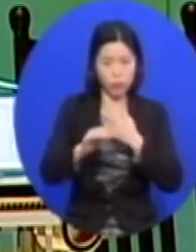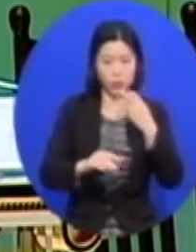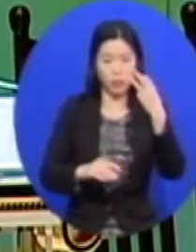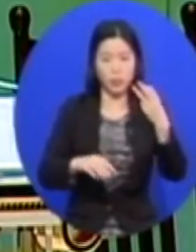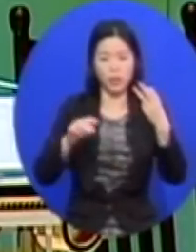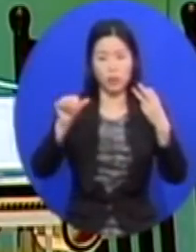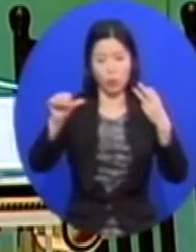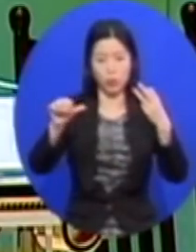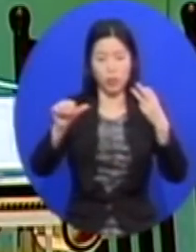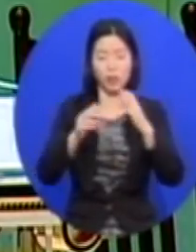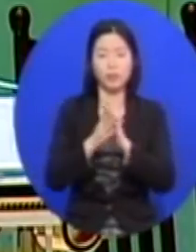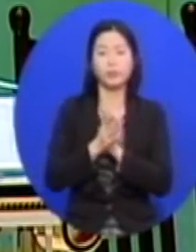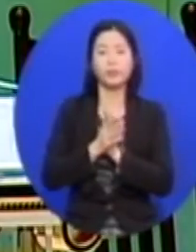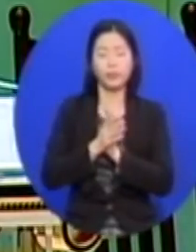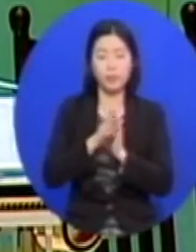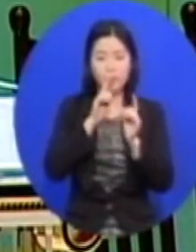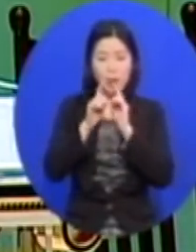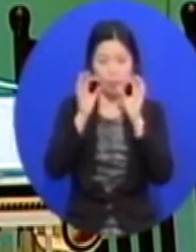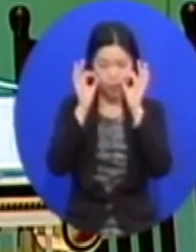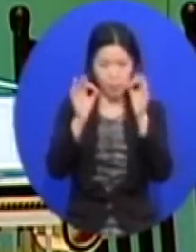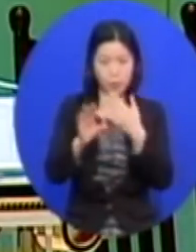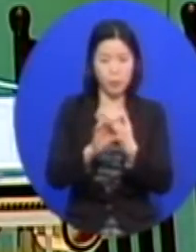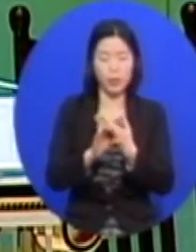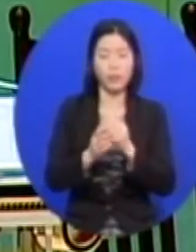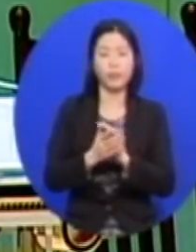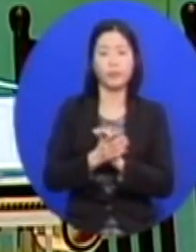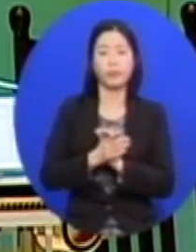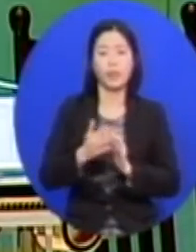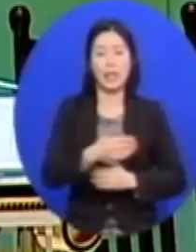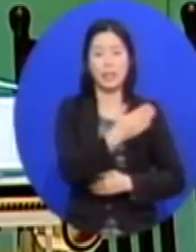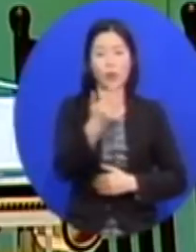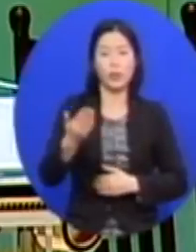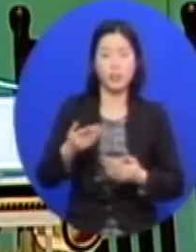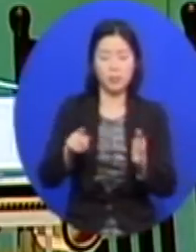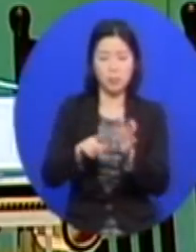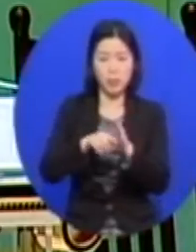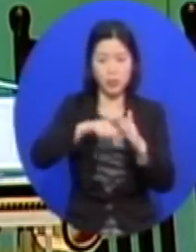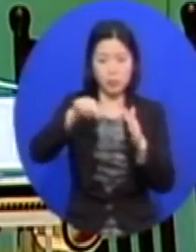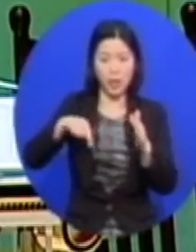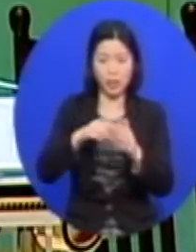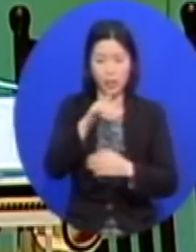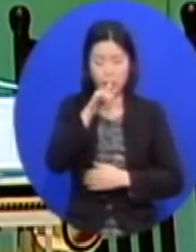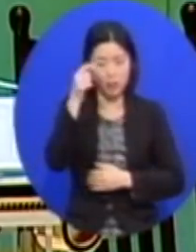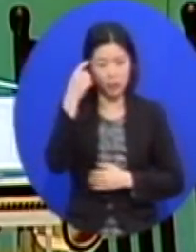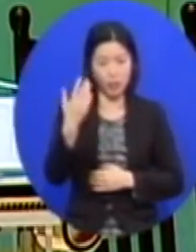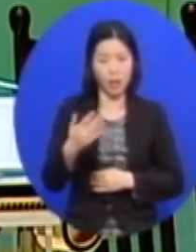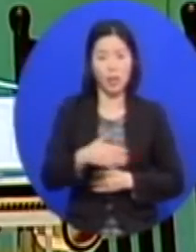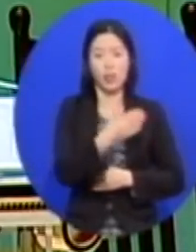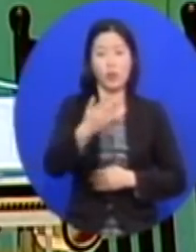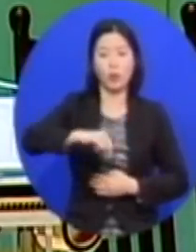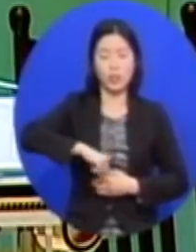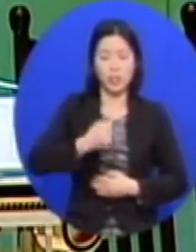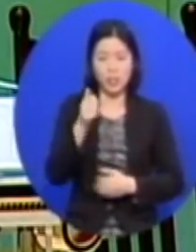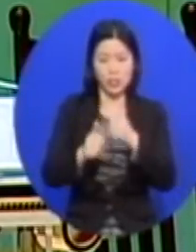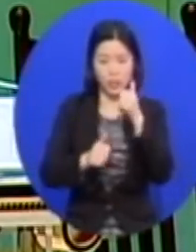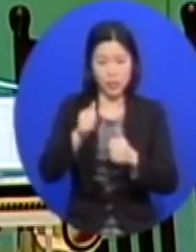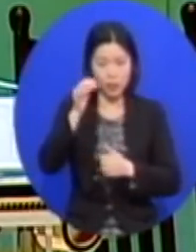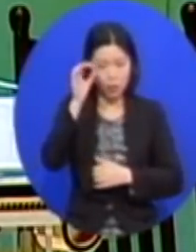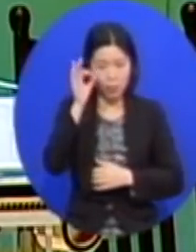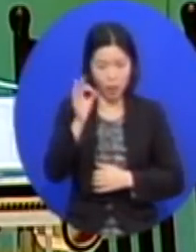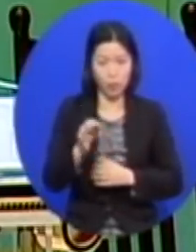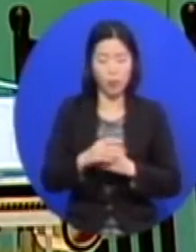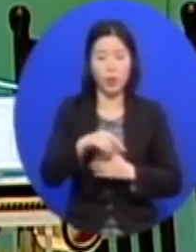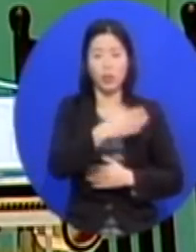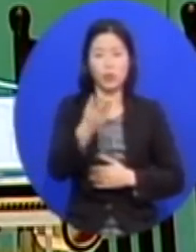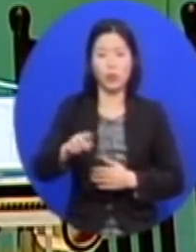13장 5절 말씀에 보면 너희는 믿음 안에 있는가 너희 자신을 시험하고 너희 자신을